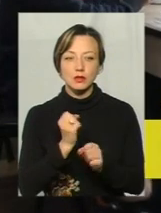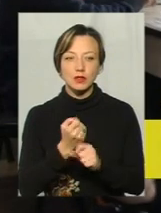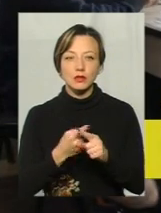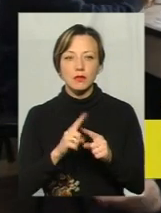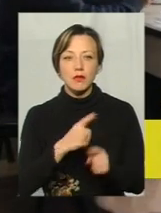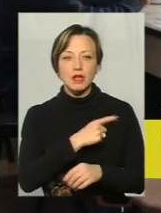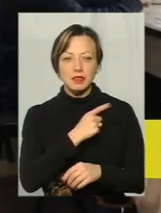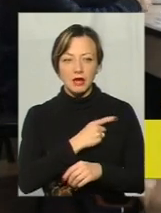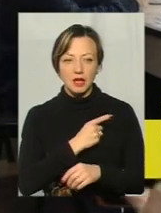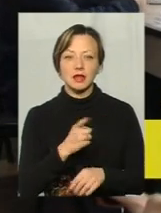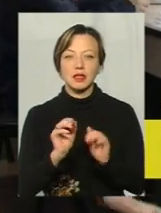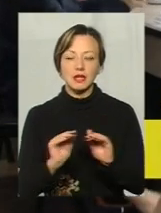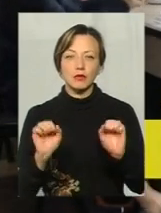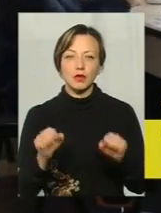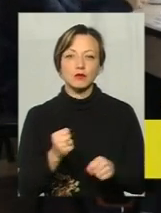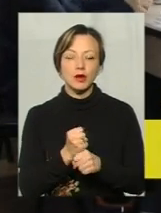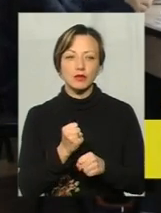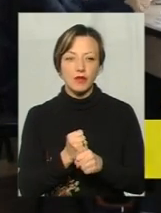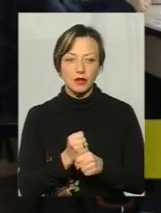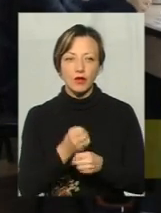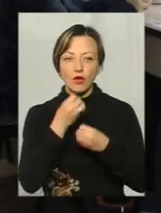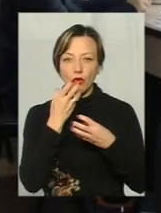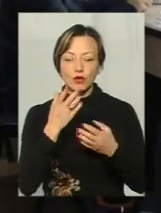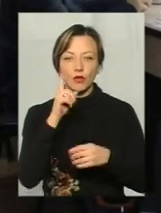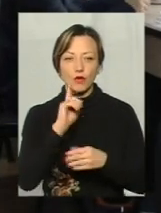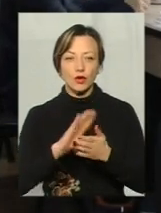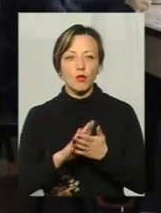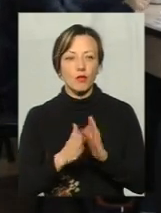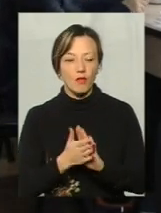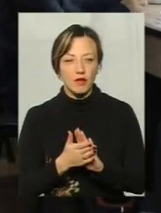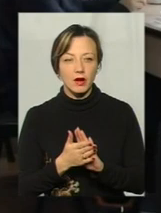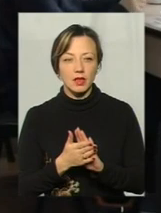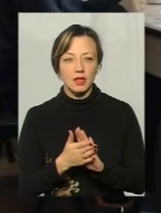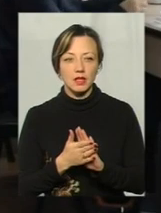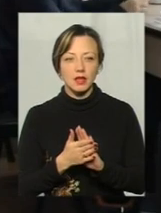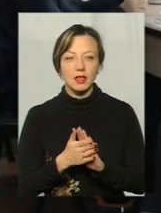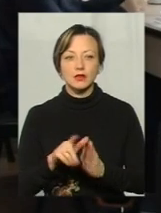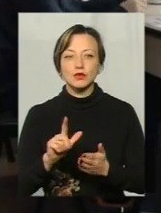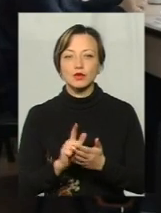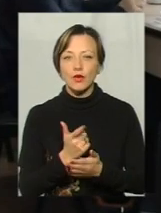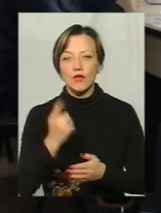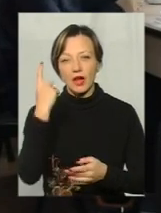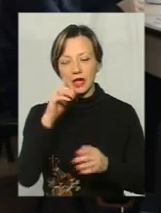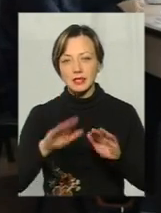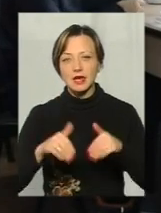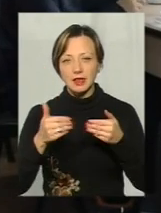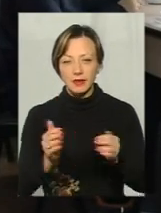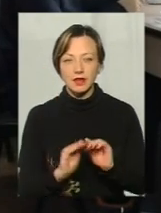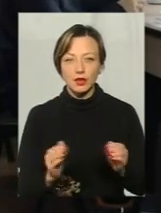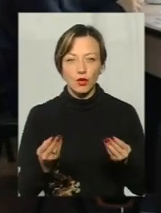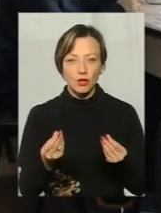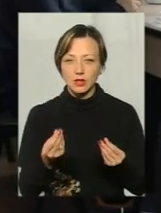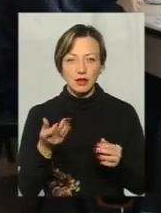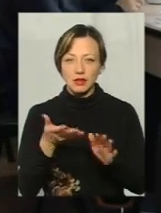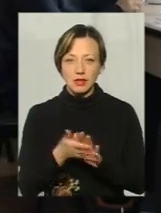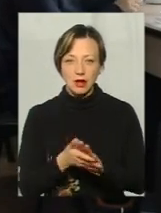оцю майстерню, де б діти могли працювати в хороших, комфортних умовах. І знову-таки ініціатива дітей – кошти ті не